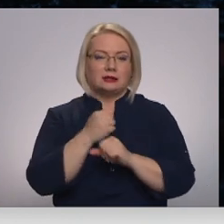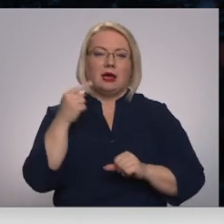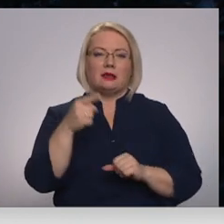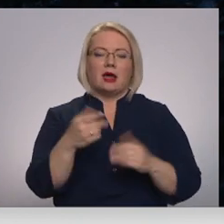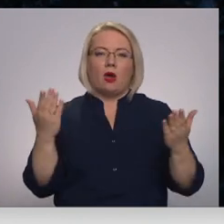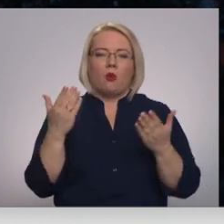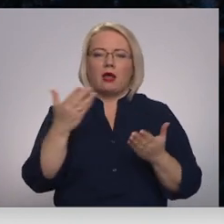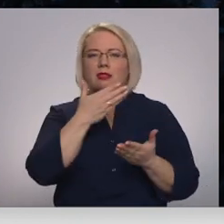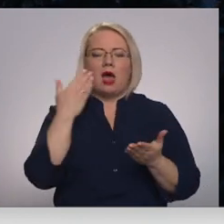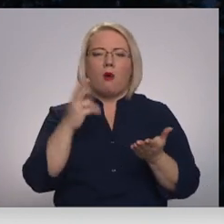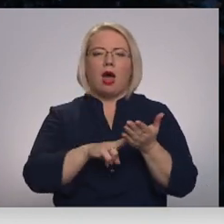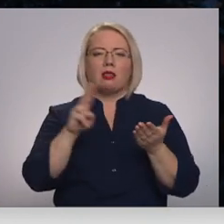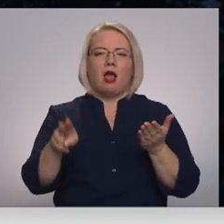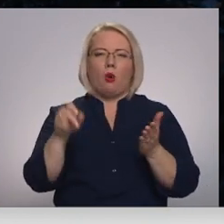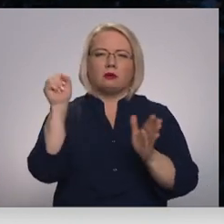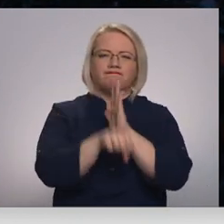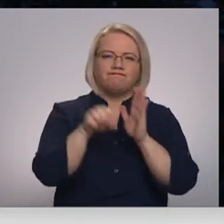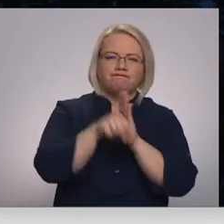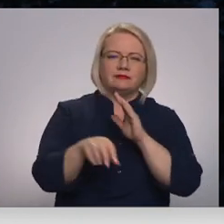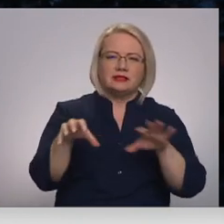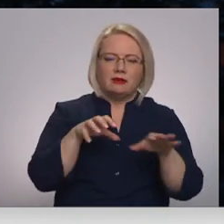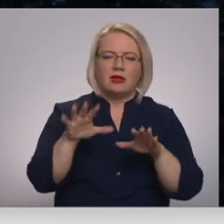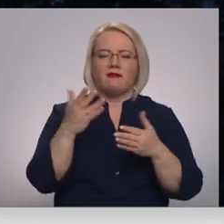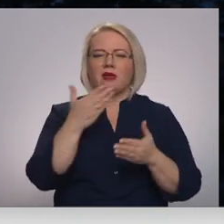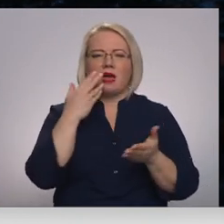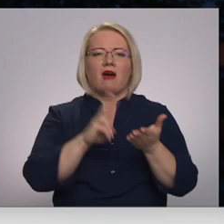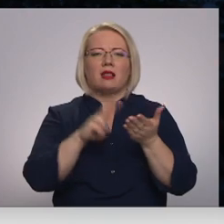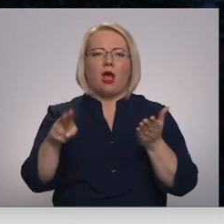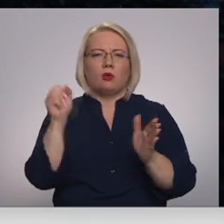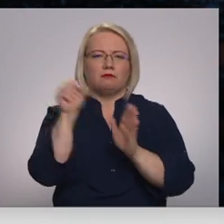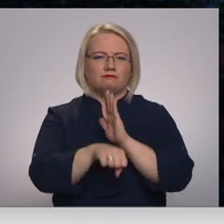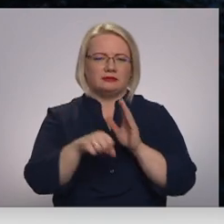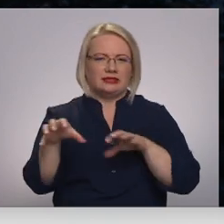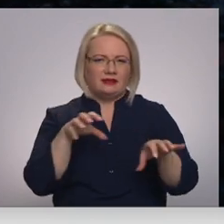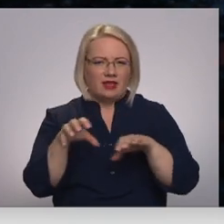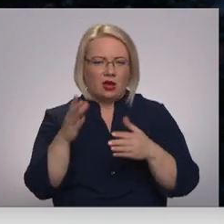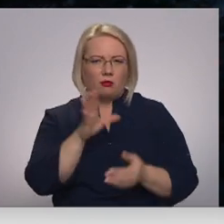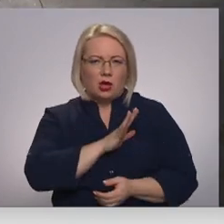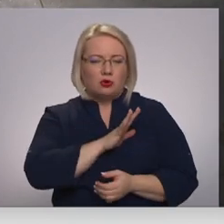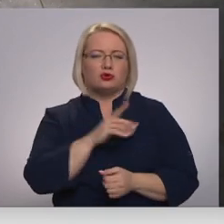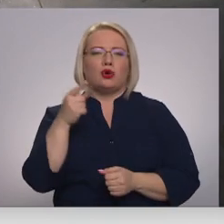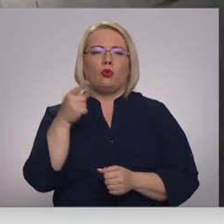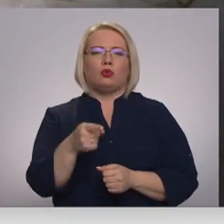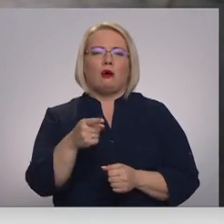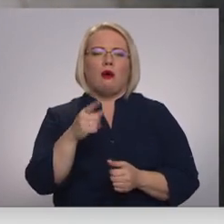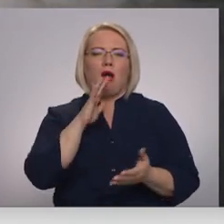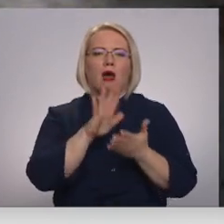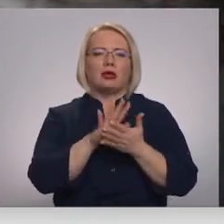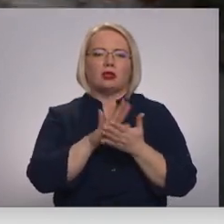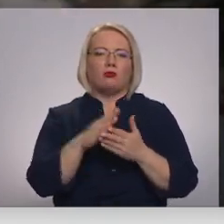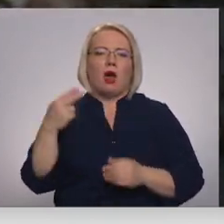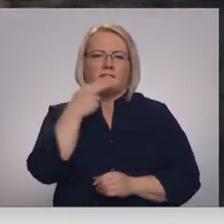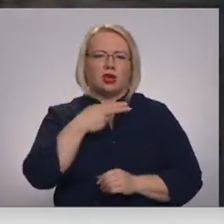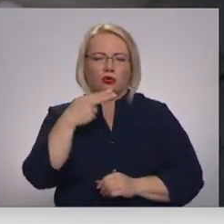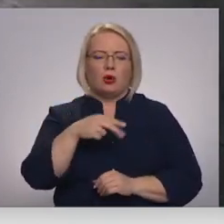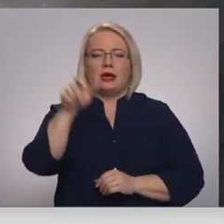kāda nelegāla kautuve, vai nelegāla kaušana notikusi un neatbilstoša šī te atkrituma apsaimniekošana.